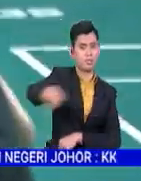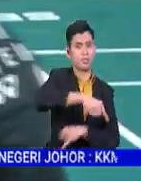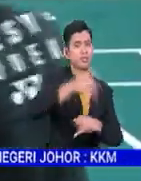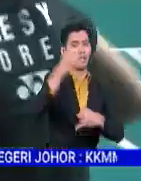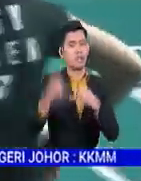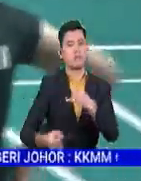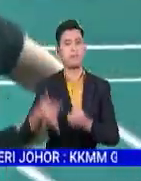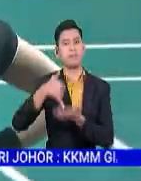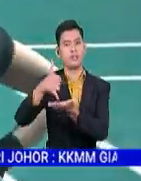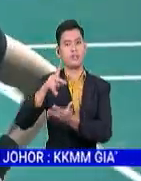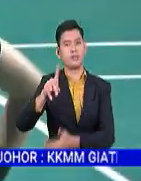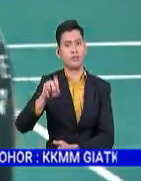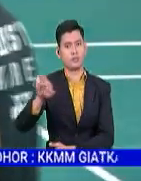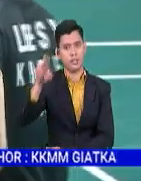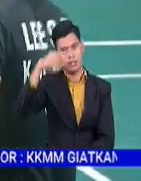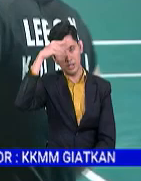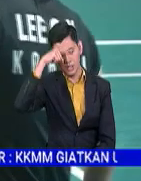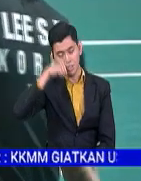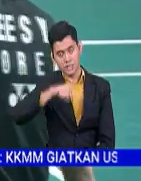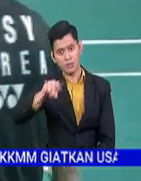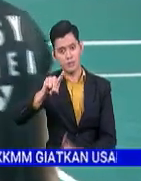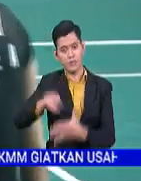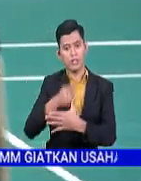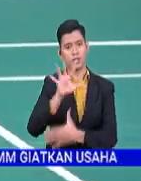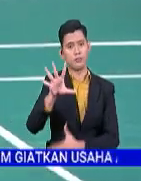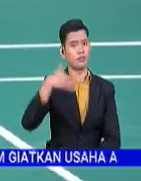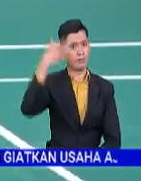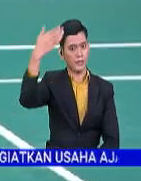oleh Piala Uber di Thailand My depan